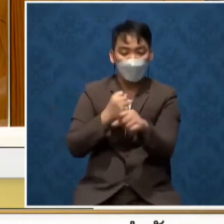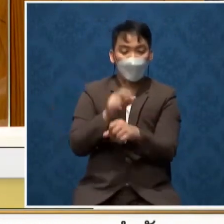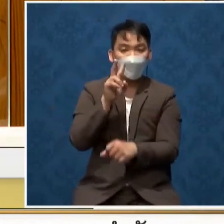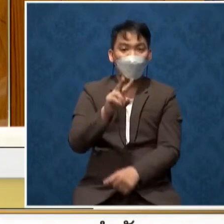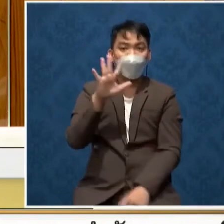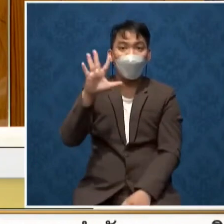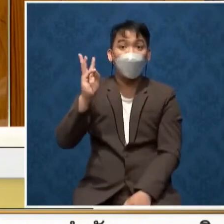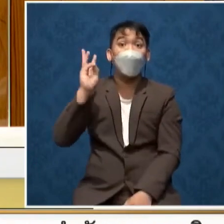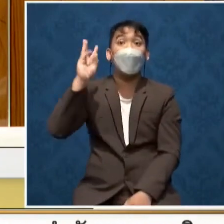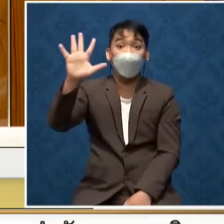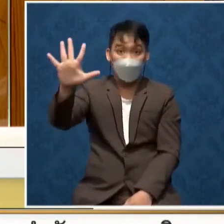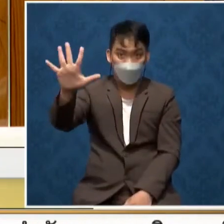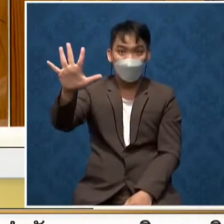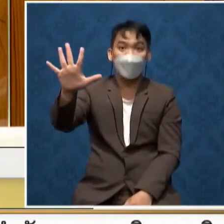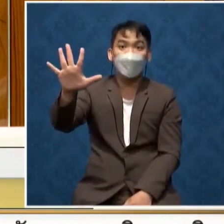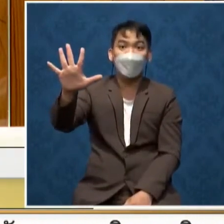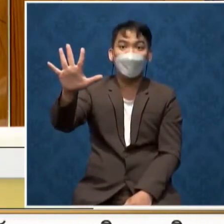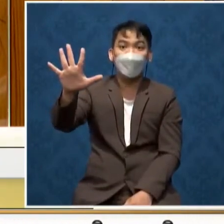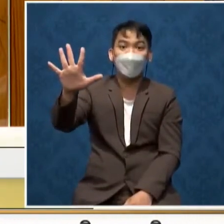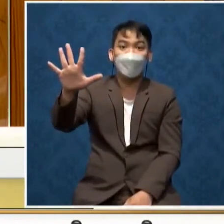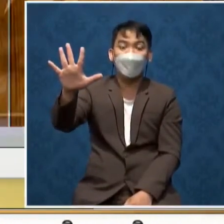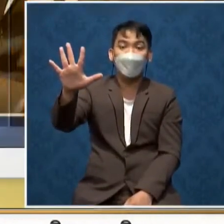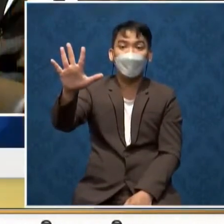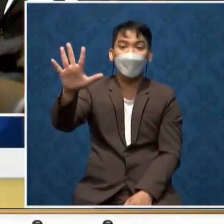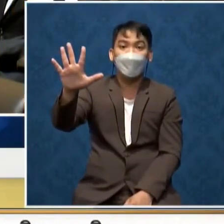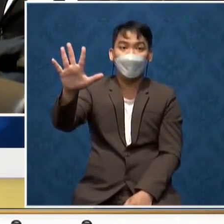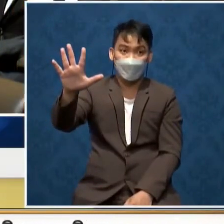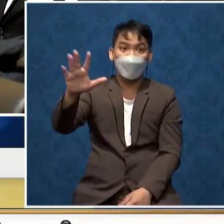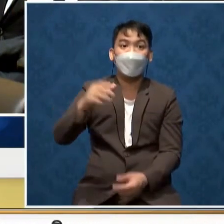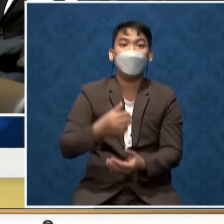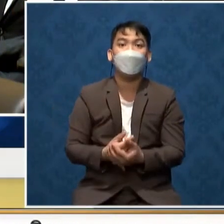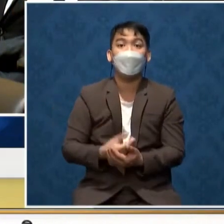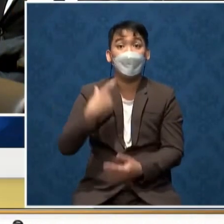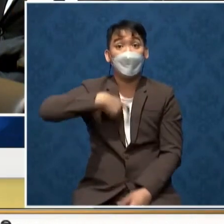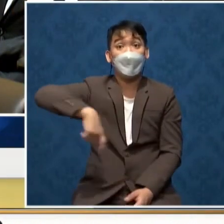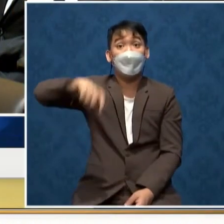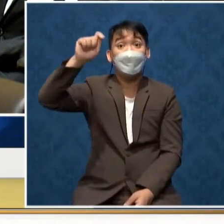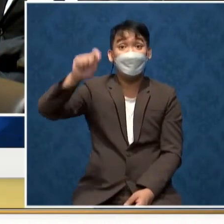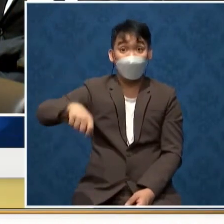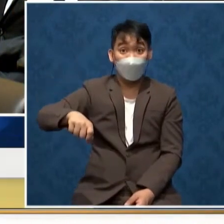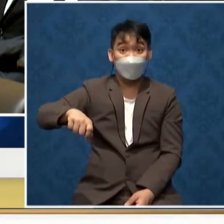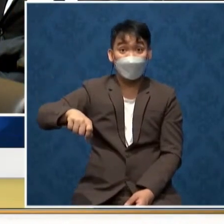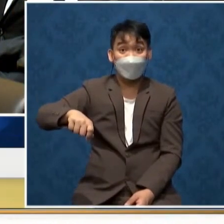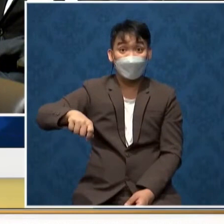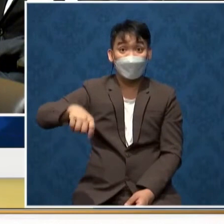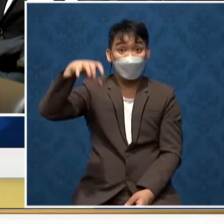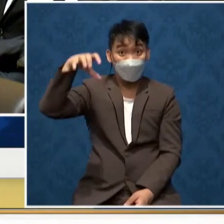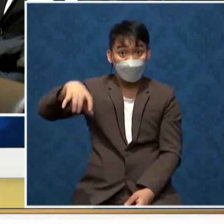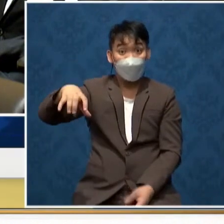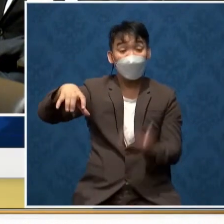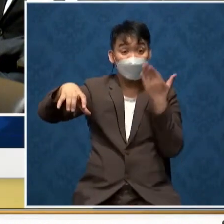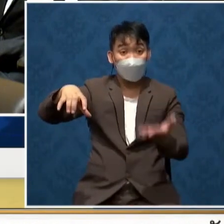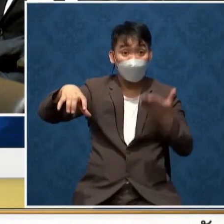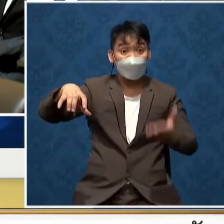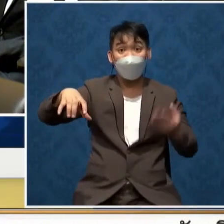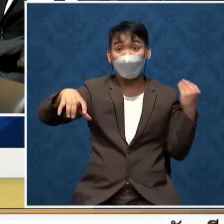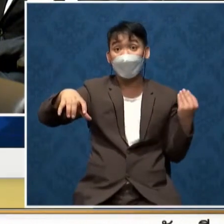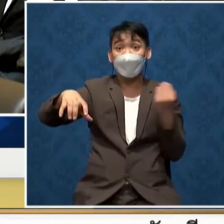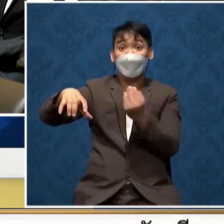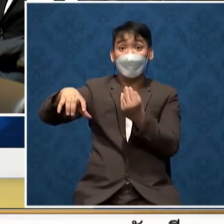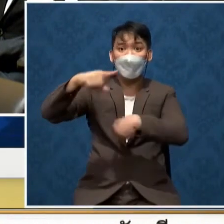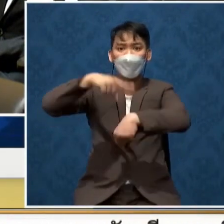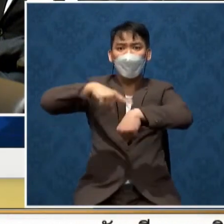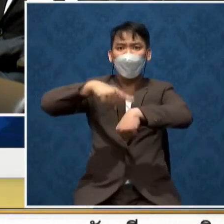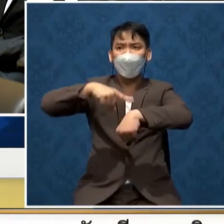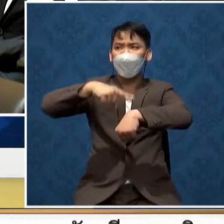2565นะครับและของสำนักงานอัยการสูงสุดได้รับการจัดสรรค่าตอบแทนการปฏิบัติงานนอกเวล